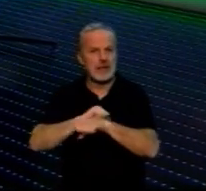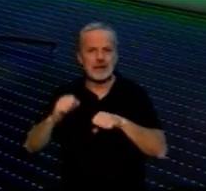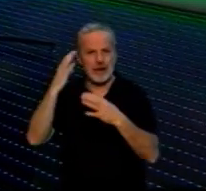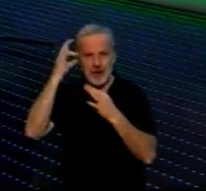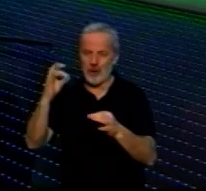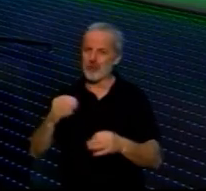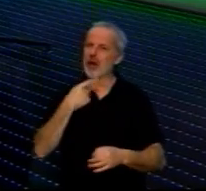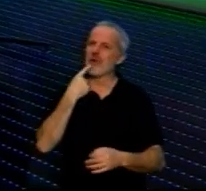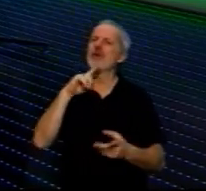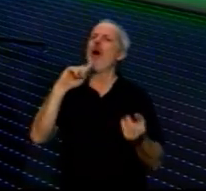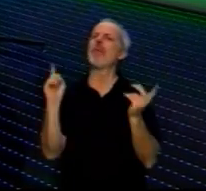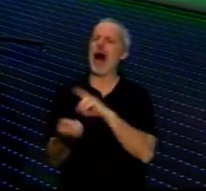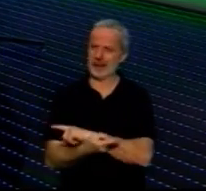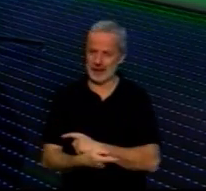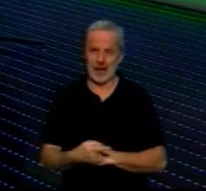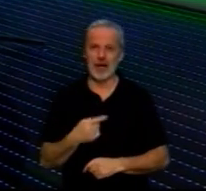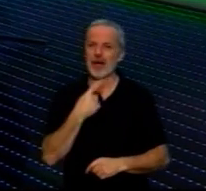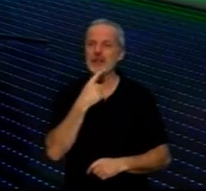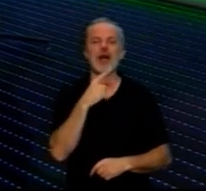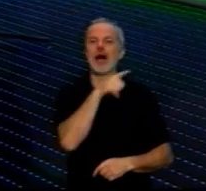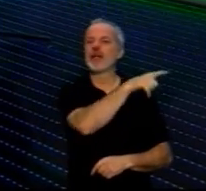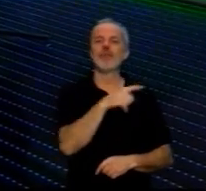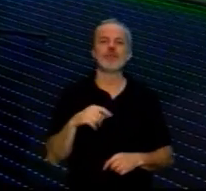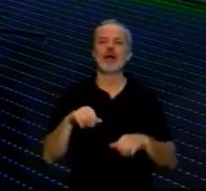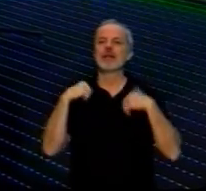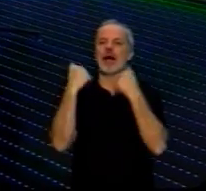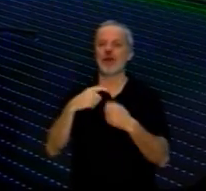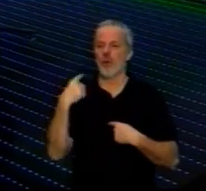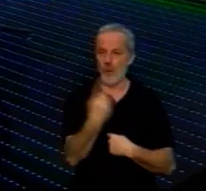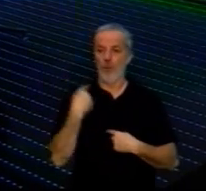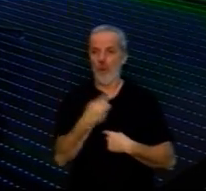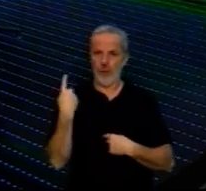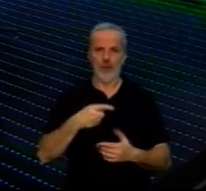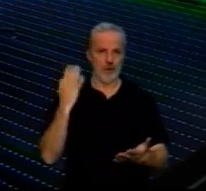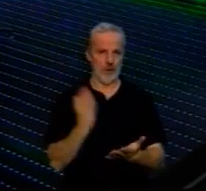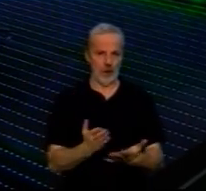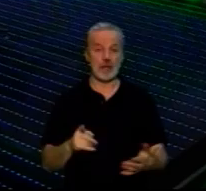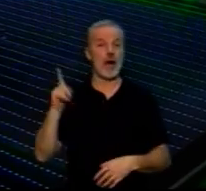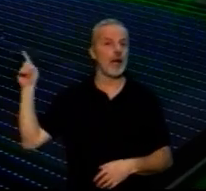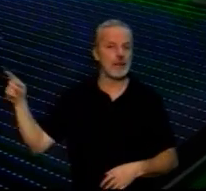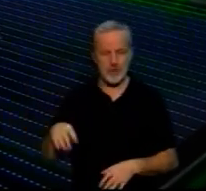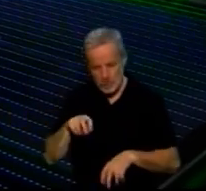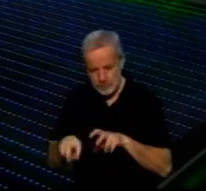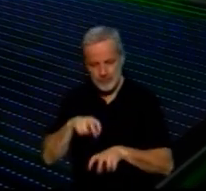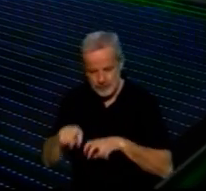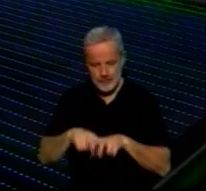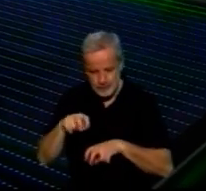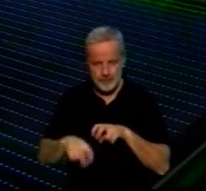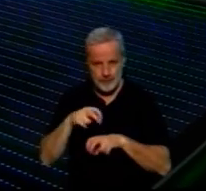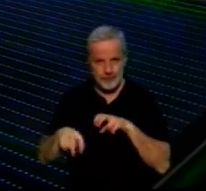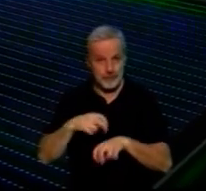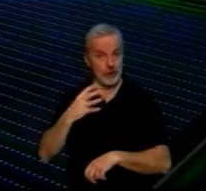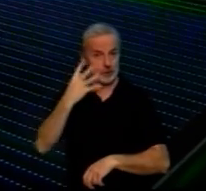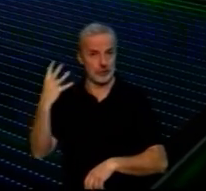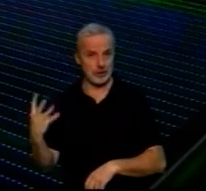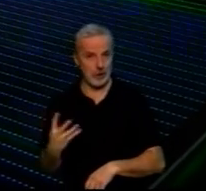že naopak tady je všechno pryč za pár minut, kdežto těch 4-5 hodin nějakého závodu